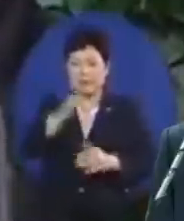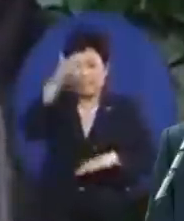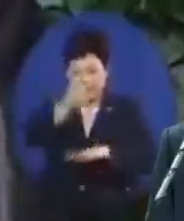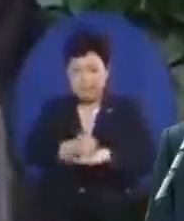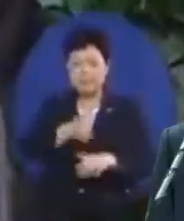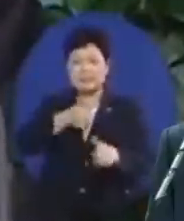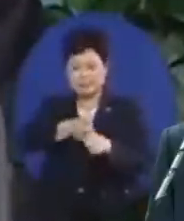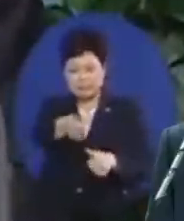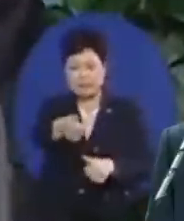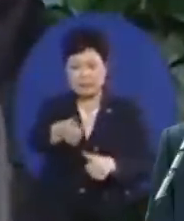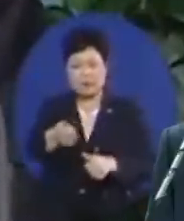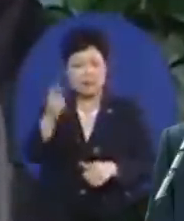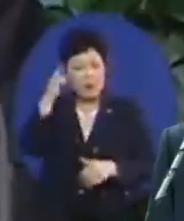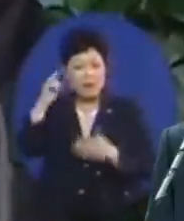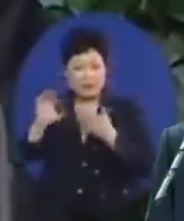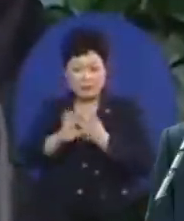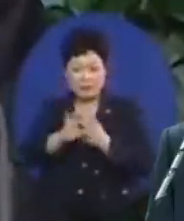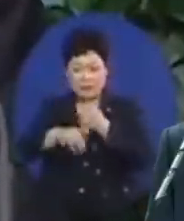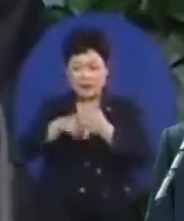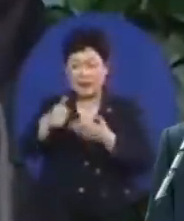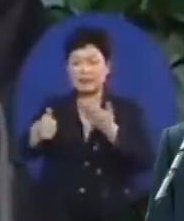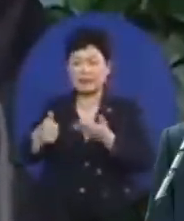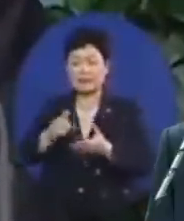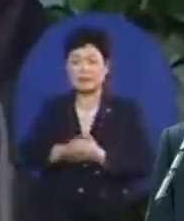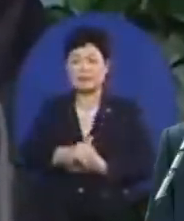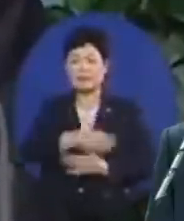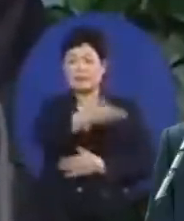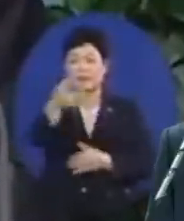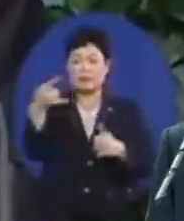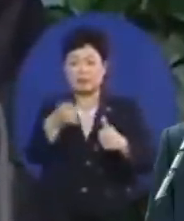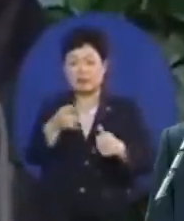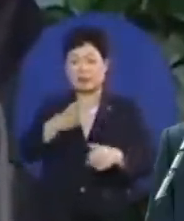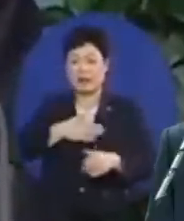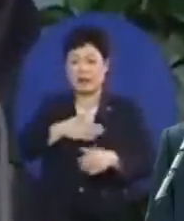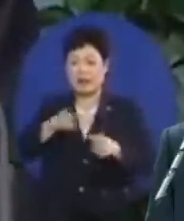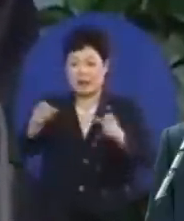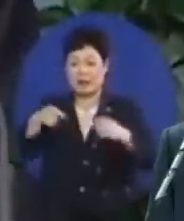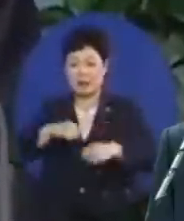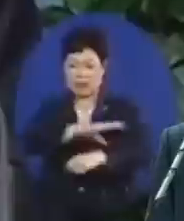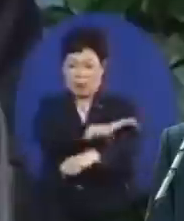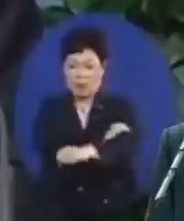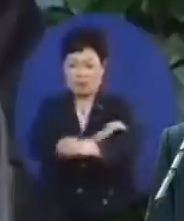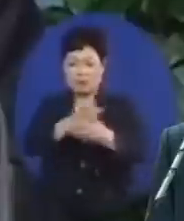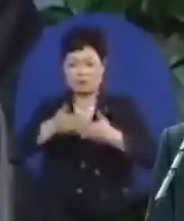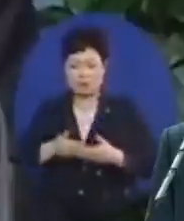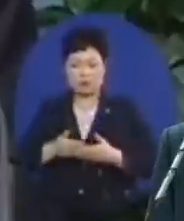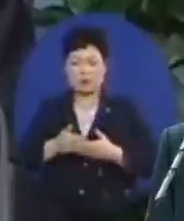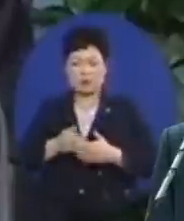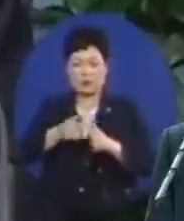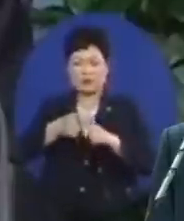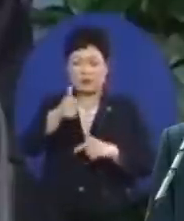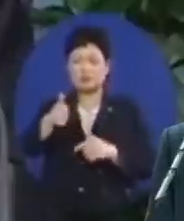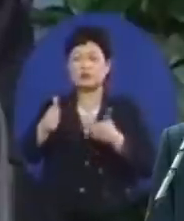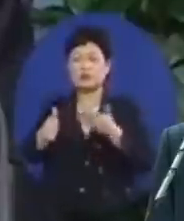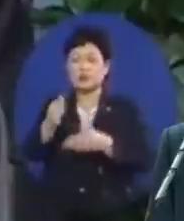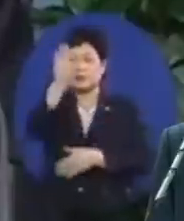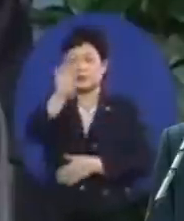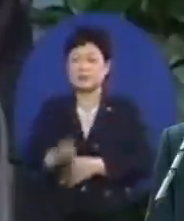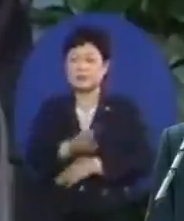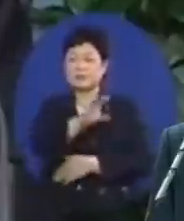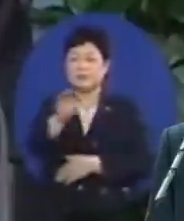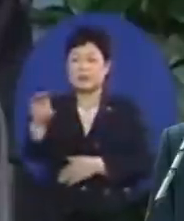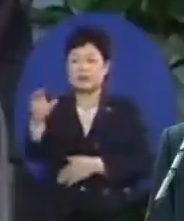이깁니다. 왜냐하면 우리 하나님께서 여러분과 나에게 권세를 주셨고 예수님께서